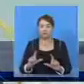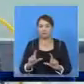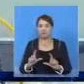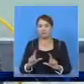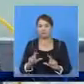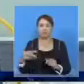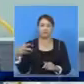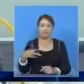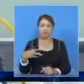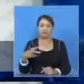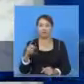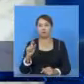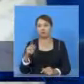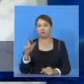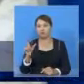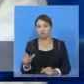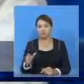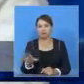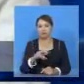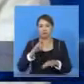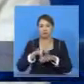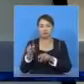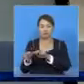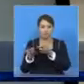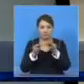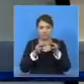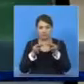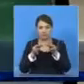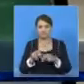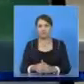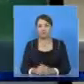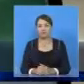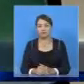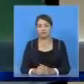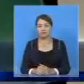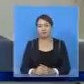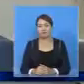находится 2100 человек. За всеми проводится медицинское наблюдение.